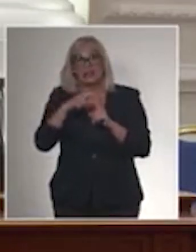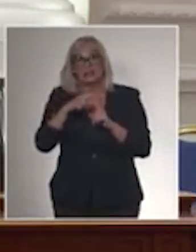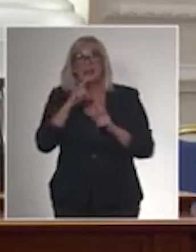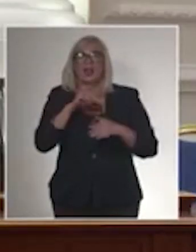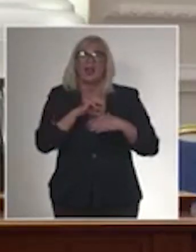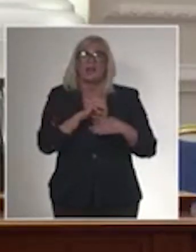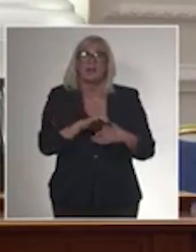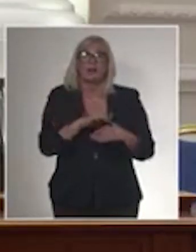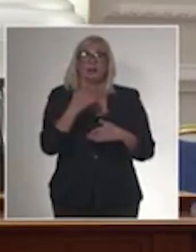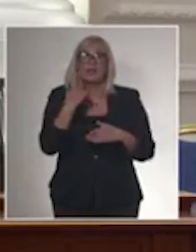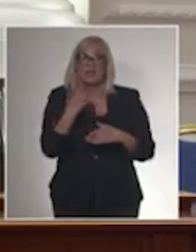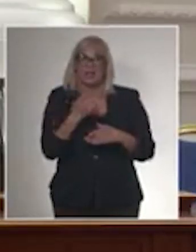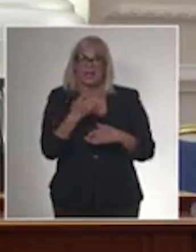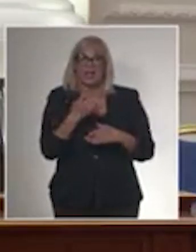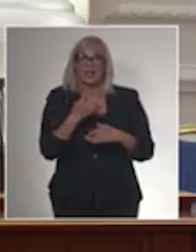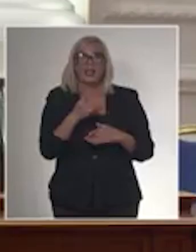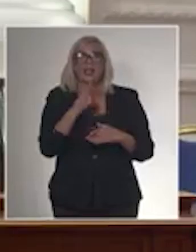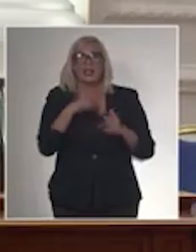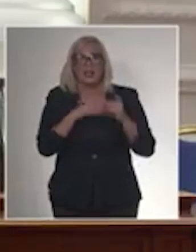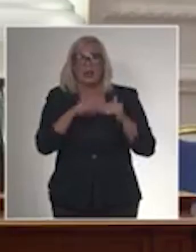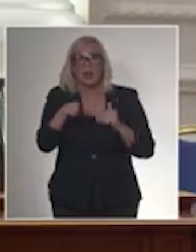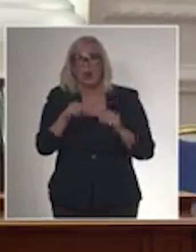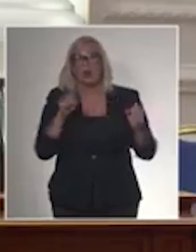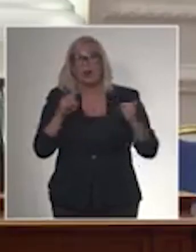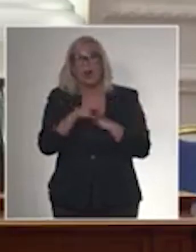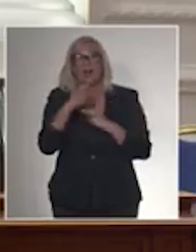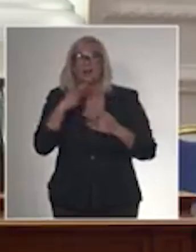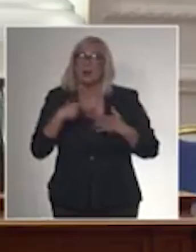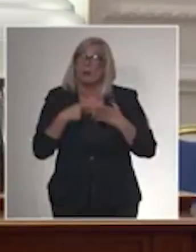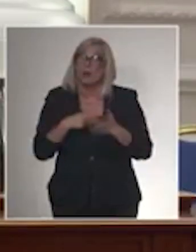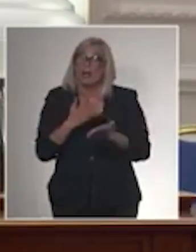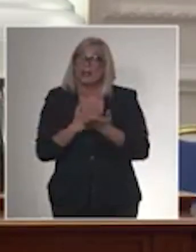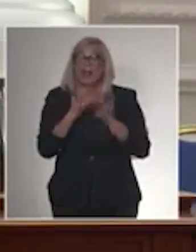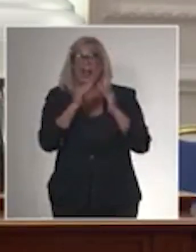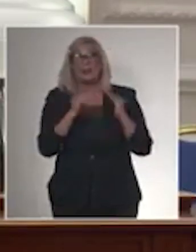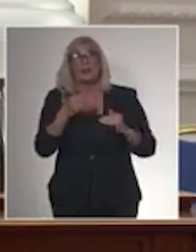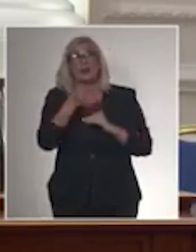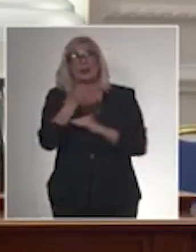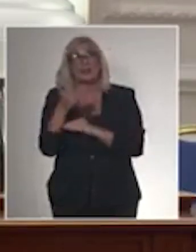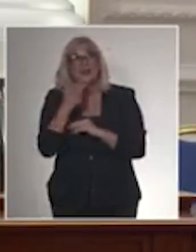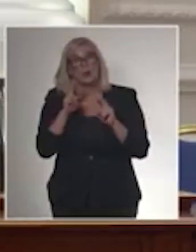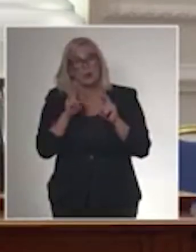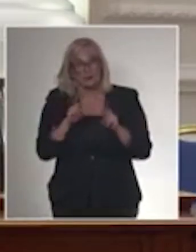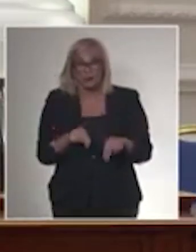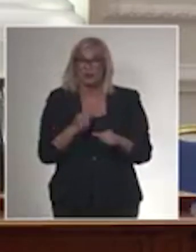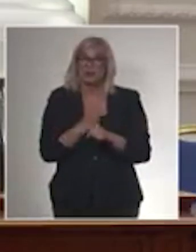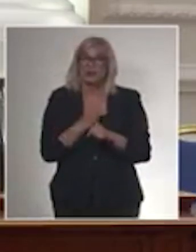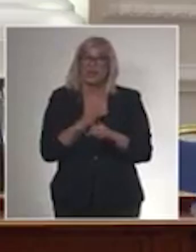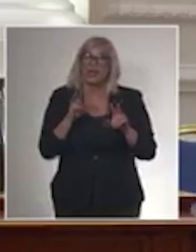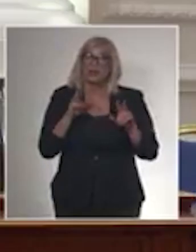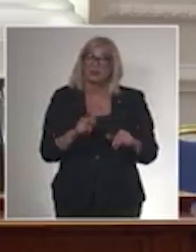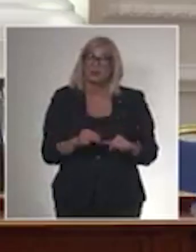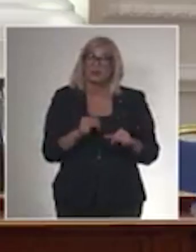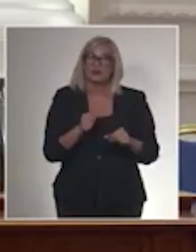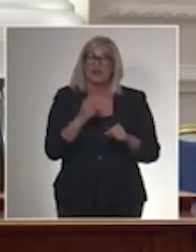еден конзорциум кој што ќе гради овој автопат. Покажуваме дека домашните компании можат да работат и можат да